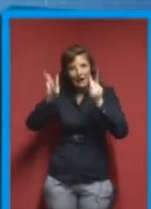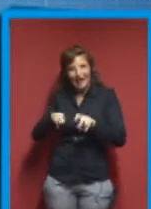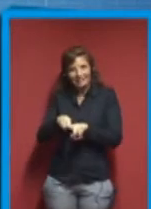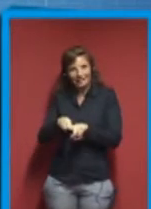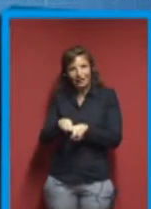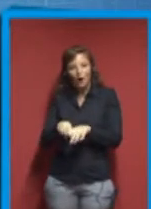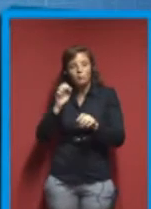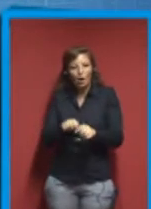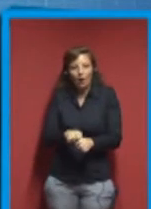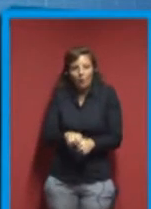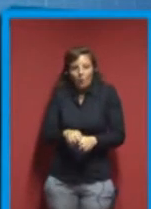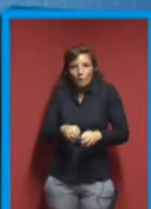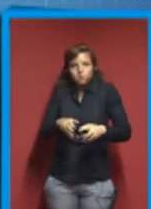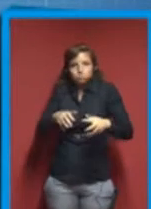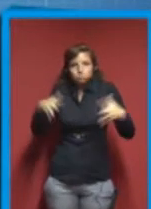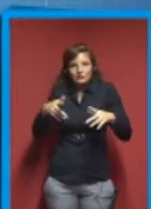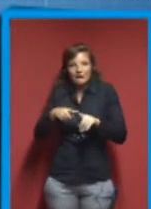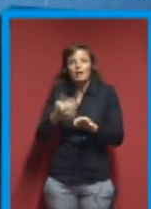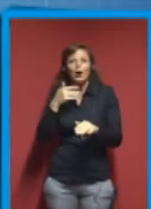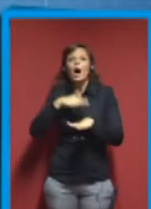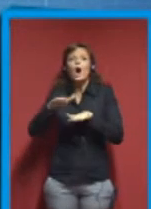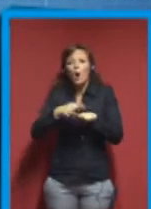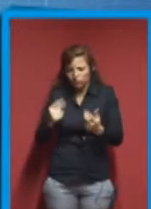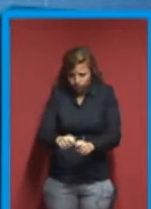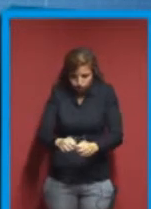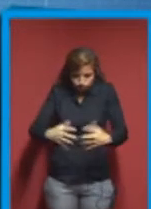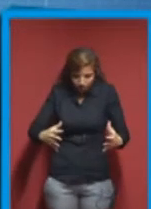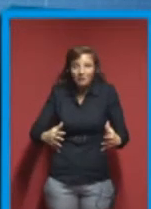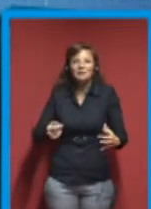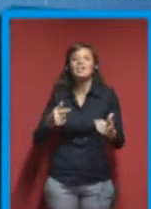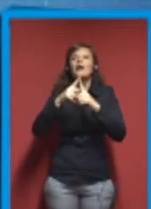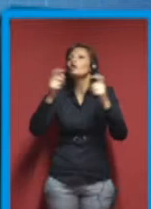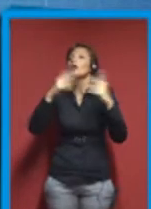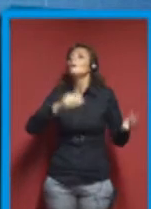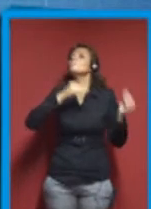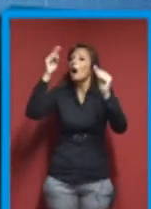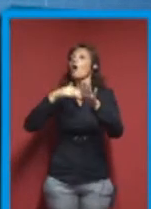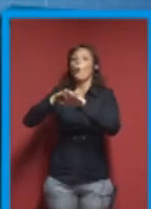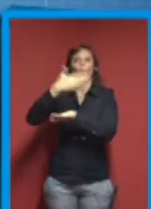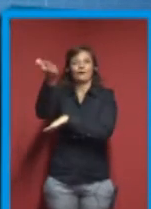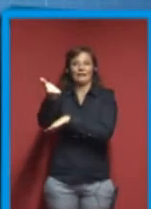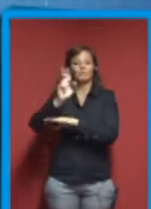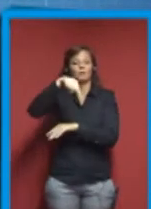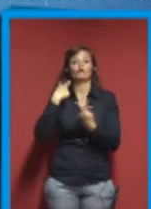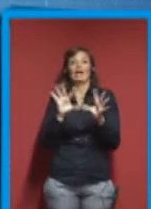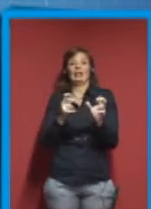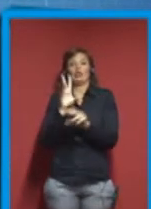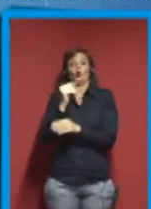essere gonfiato e può essere utilizzato in qualunque parte della città. Poi abbiamo Radio News.